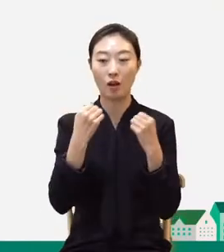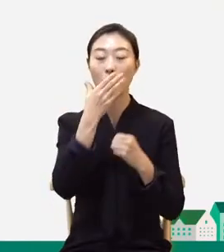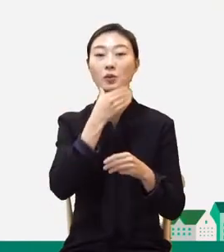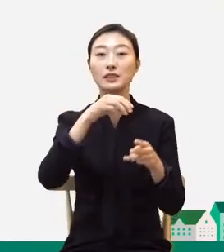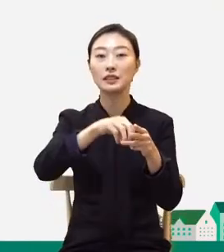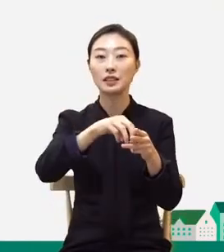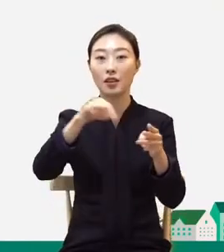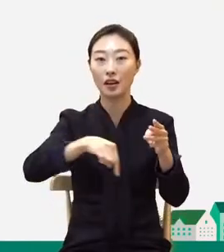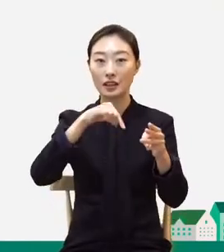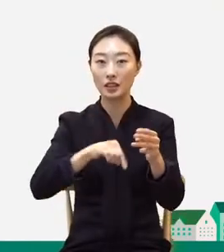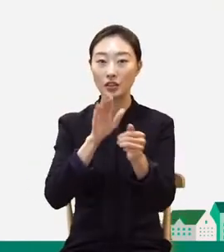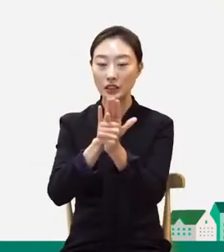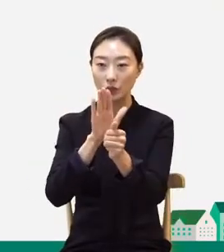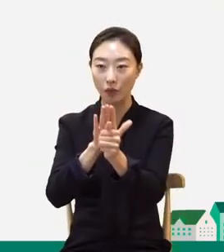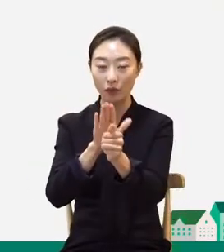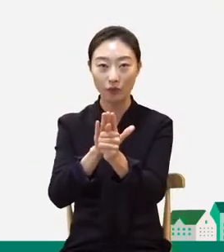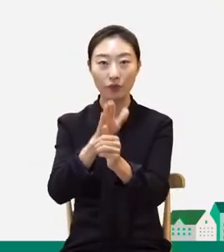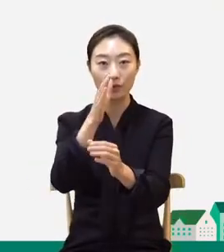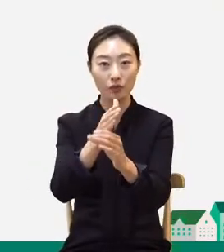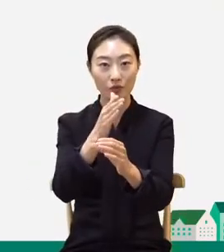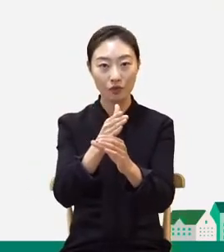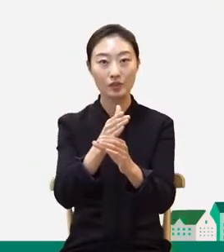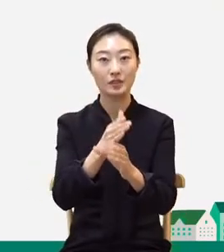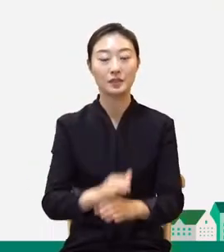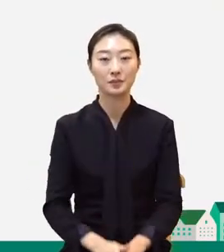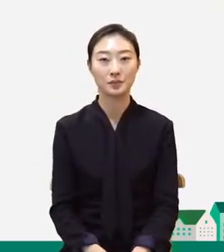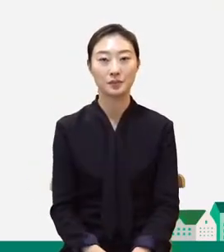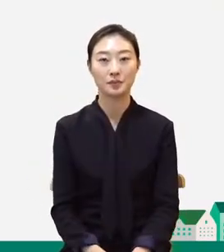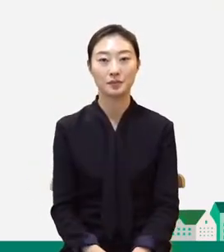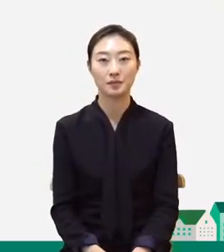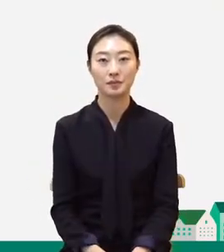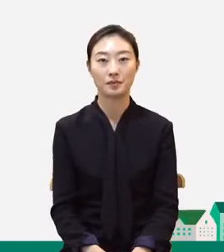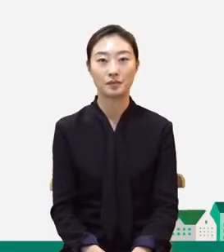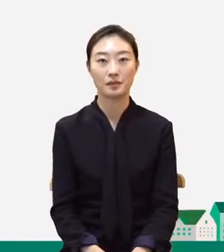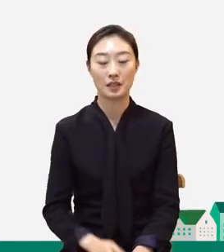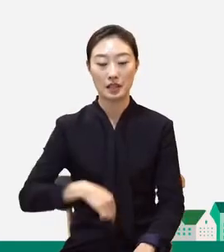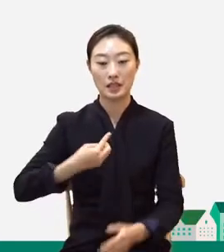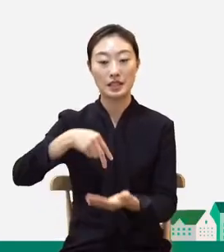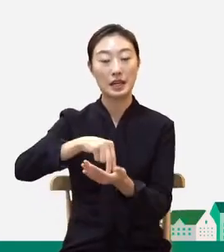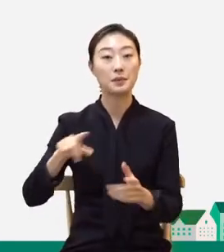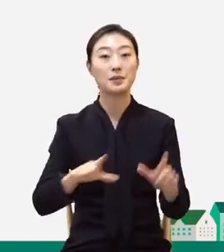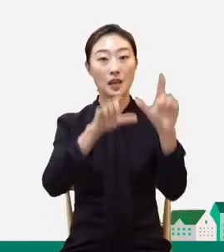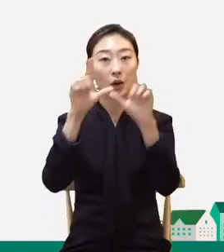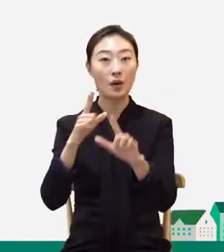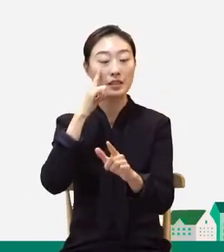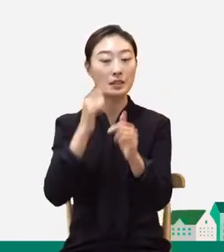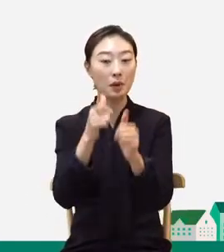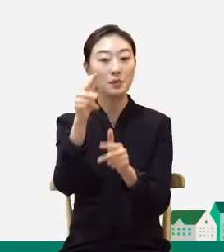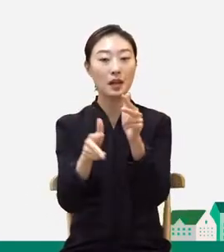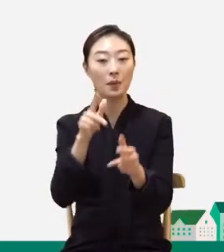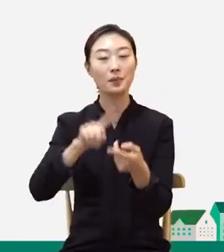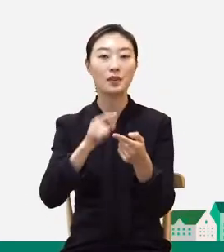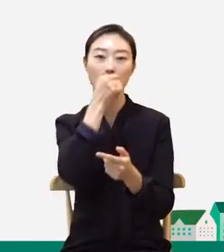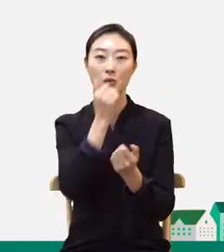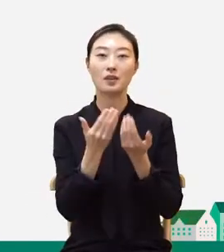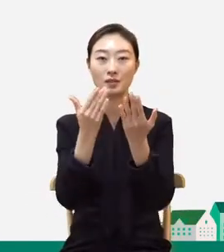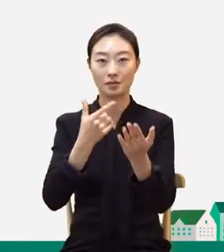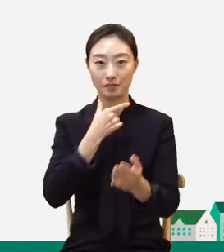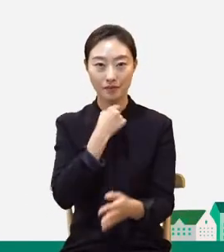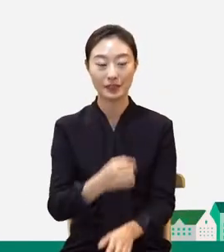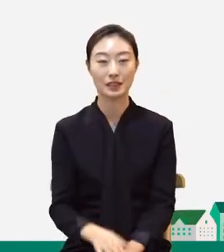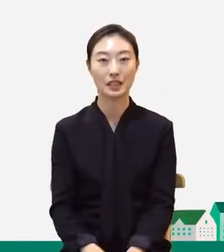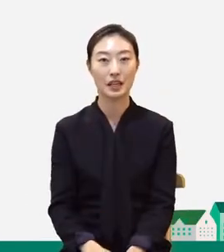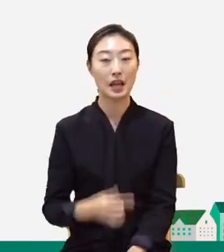정신건강복지센터에서 지원주거 모델을 기반으로 운영했던 서울시 정신장애인 자립생활주택 시범사업에 대해 소개를 하려고 합니다.